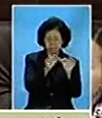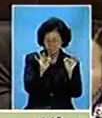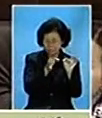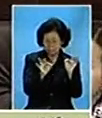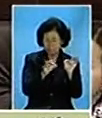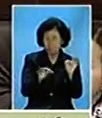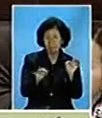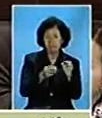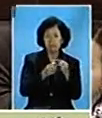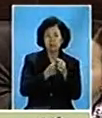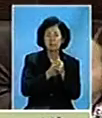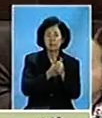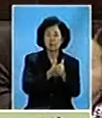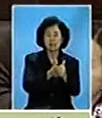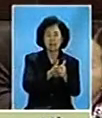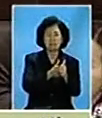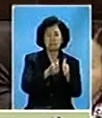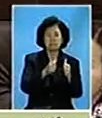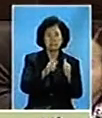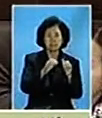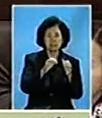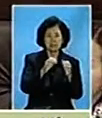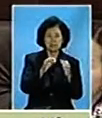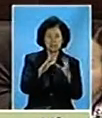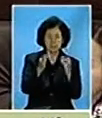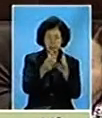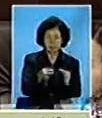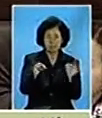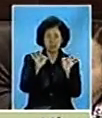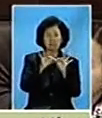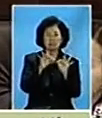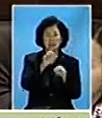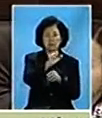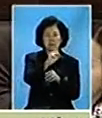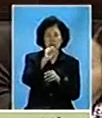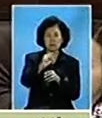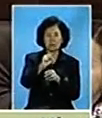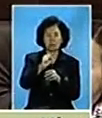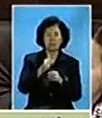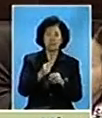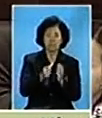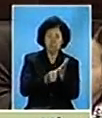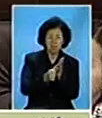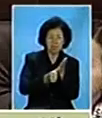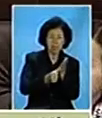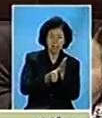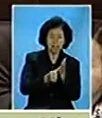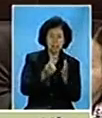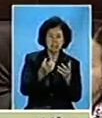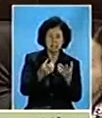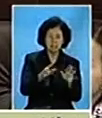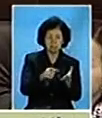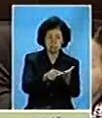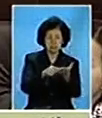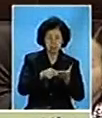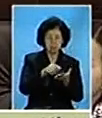วสาระสำคัญที่ผ่านการพิจารณาของสภาผู้แทนราษฎรแล้วก็มีการแก้ไขโดยกรรมาธิการของวุฒิสภาแล้วก็